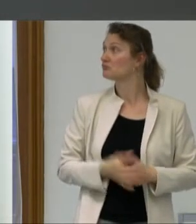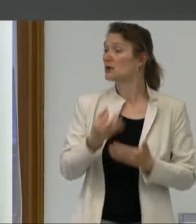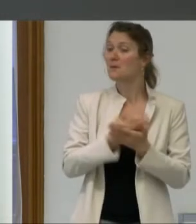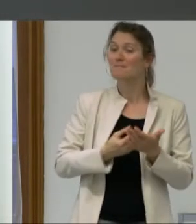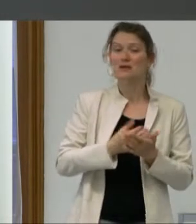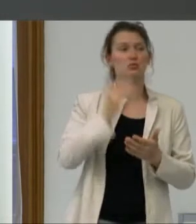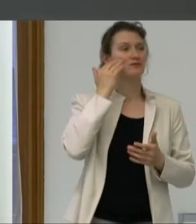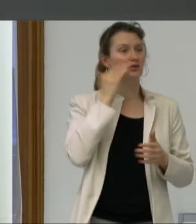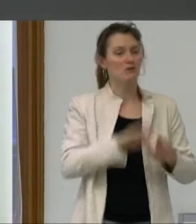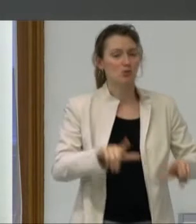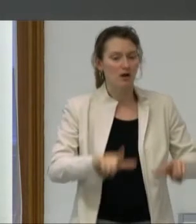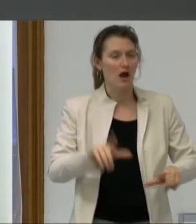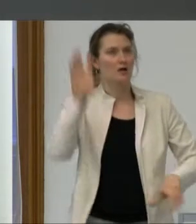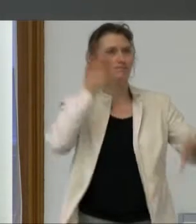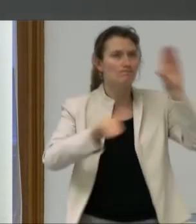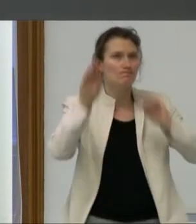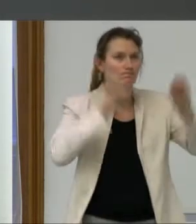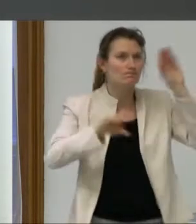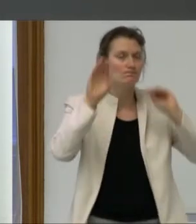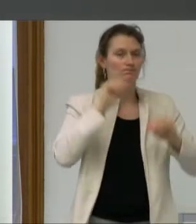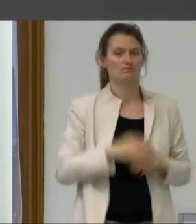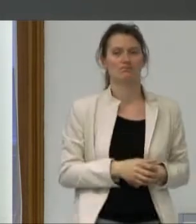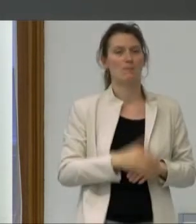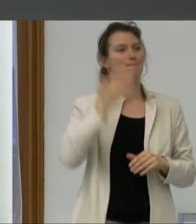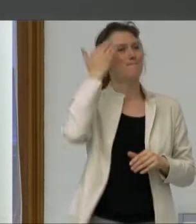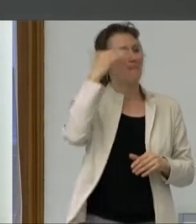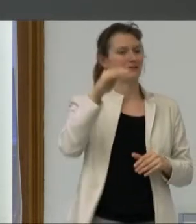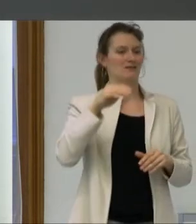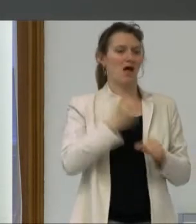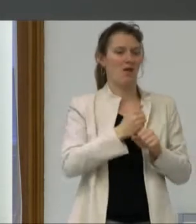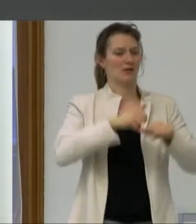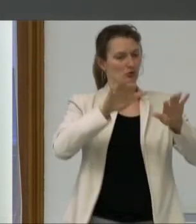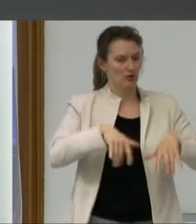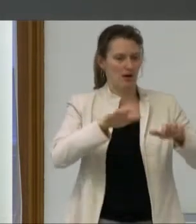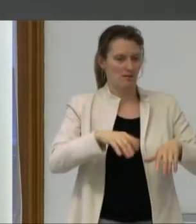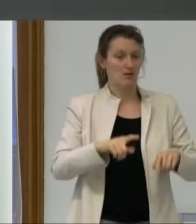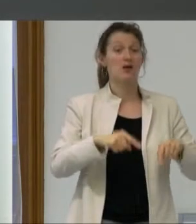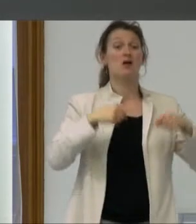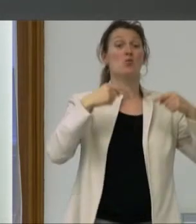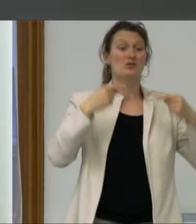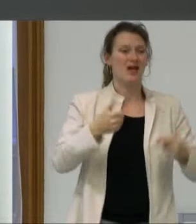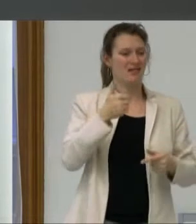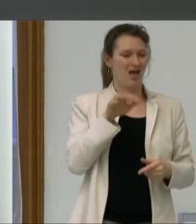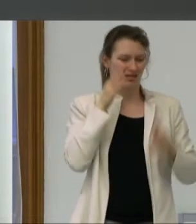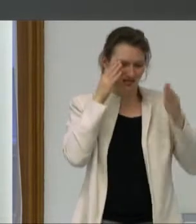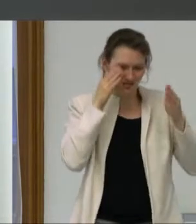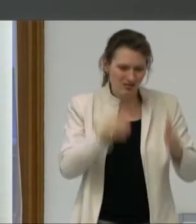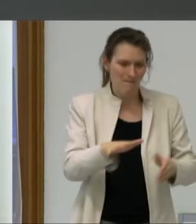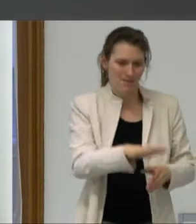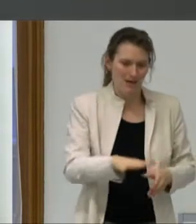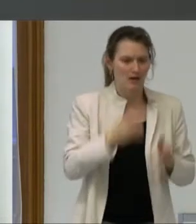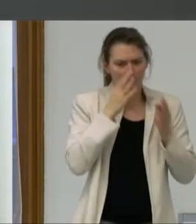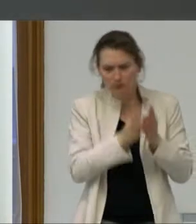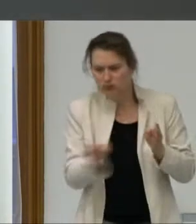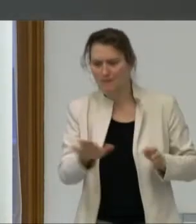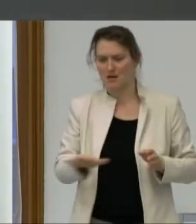bildungswissenschaftliche Grundlagen sich zu erwerben, eine Masterarbeit zu schreiben und dann sich kategorial zu spezialisieren in verschiedenen Bereichen,